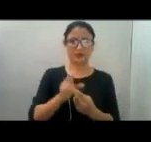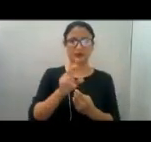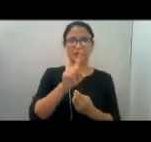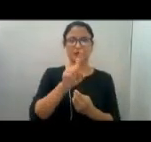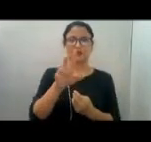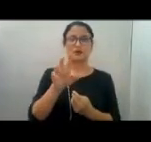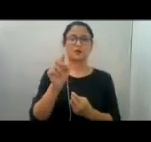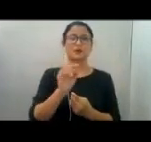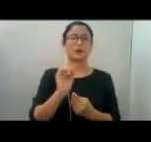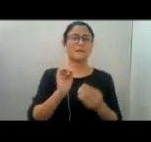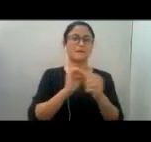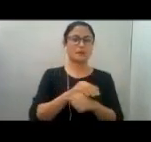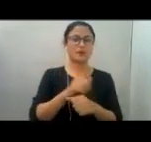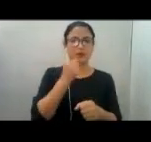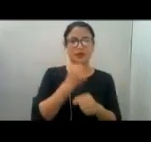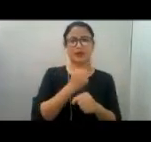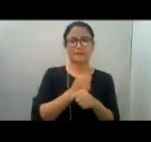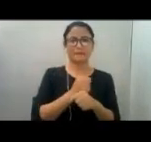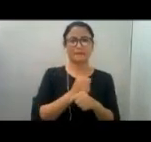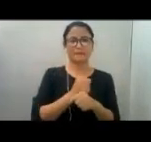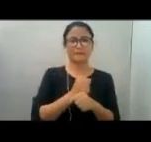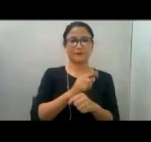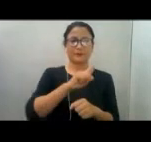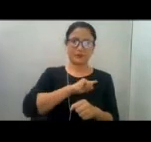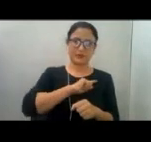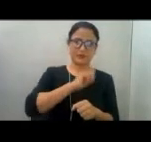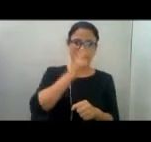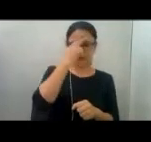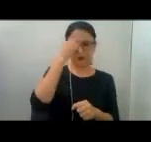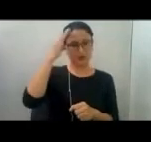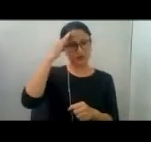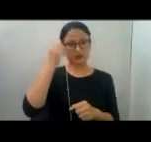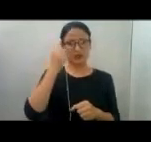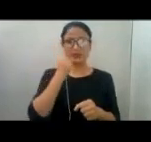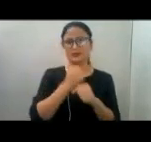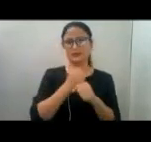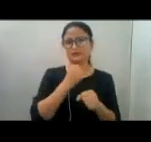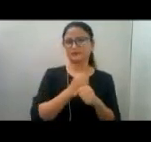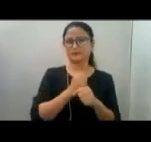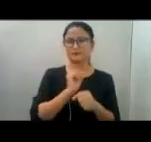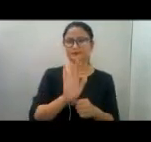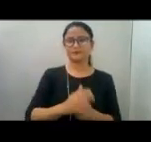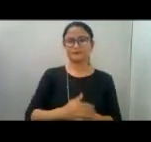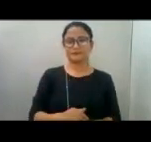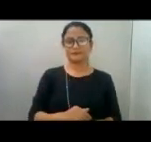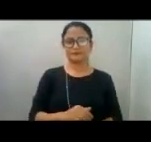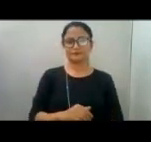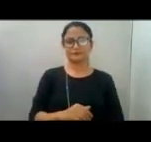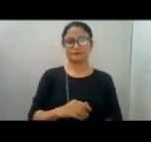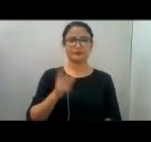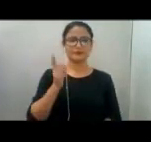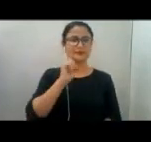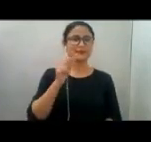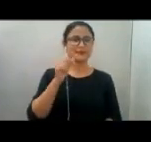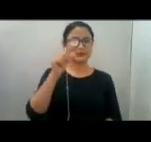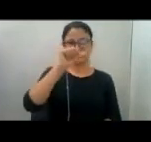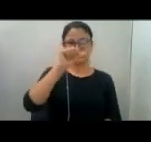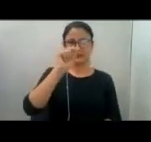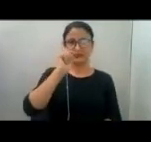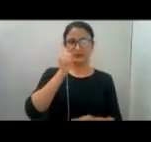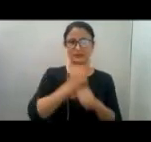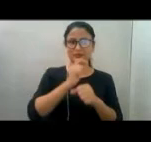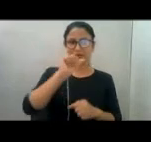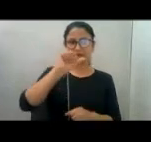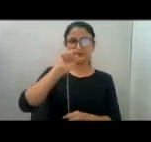बढीको जब छ, अब प्राइभेट या गभर्मेन्ट विभिन्न खालको. र दैनिक जालादारी गरेर बाँच्ने